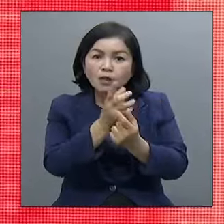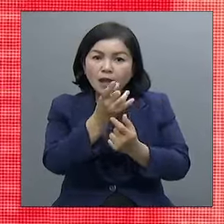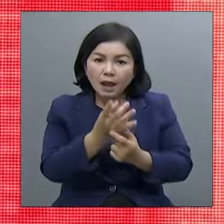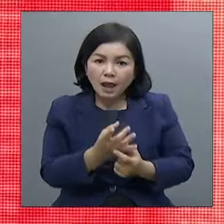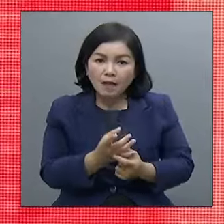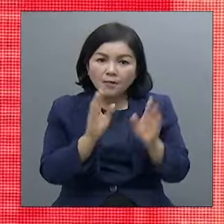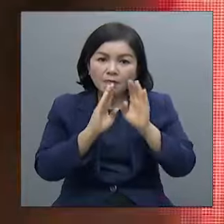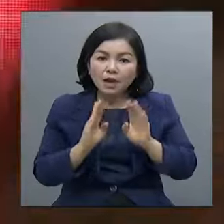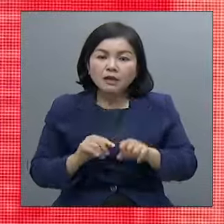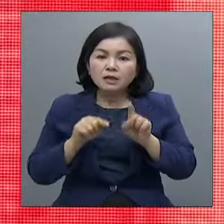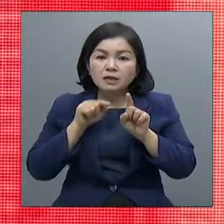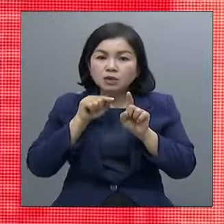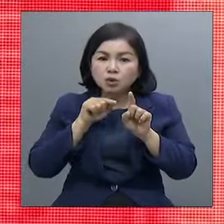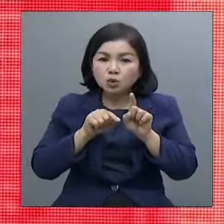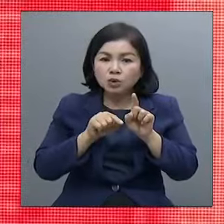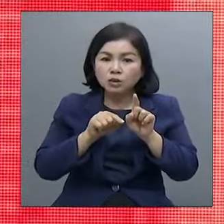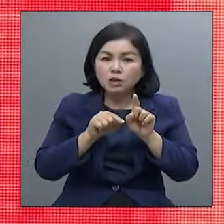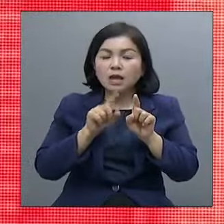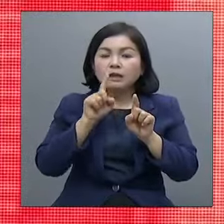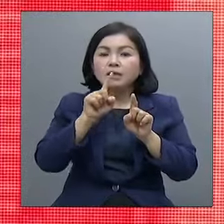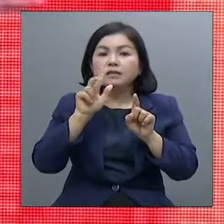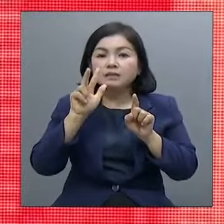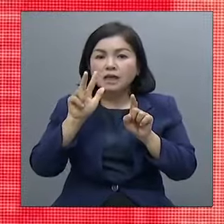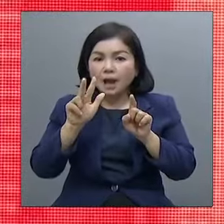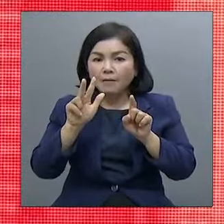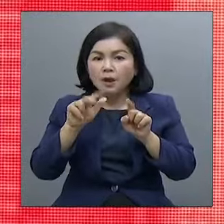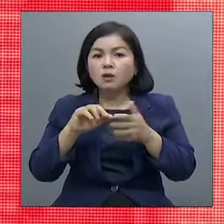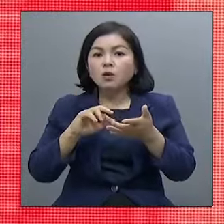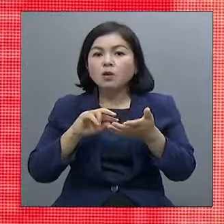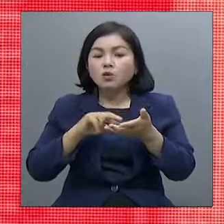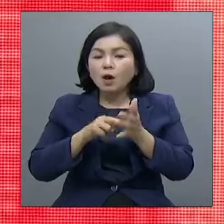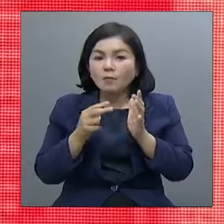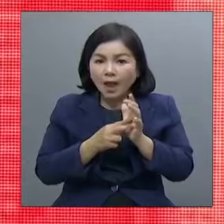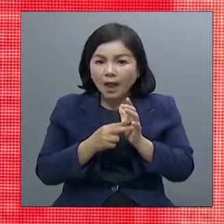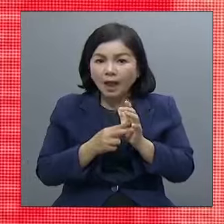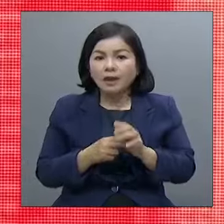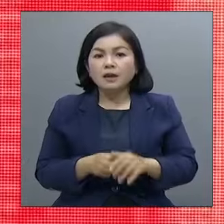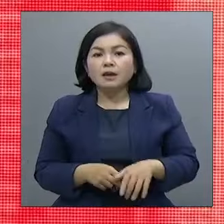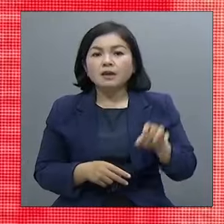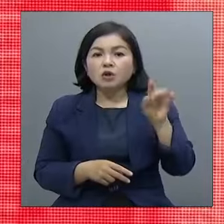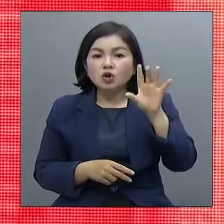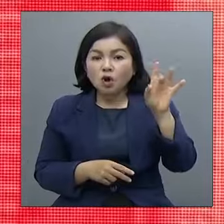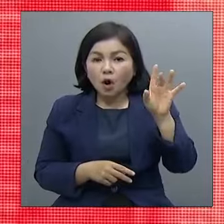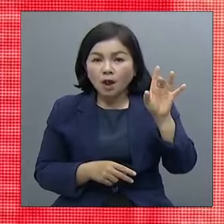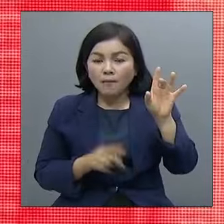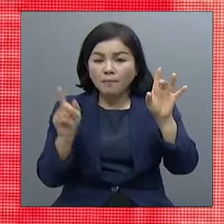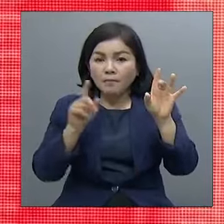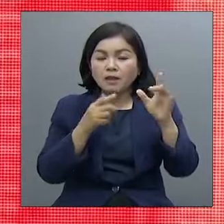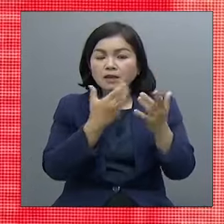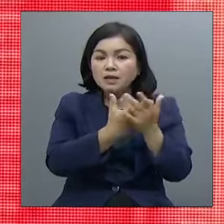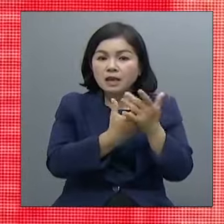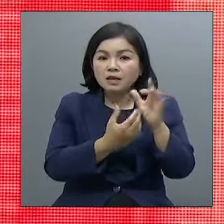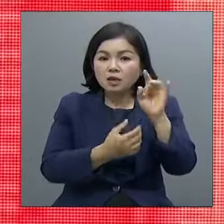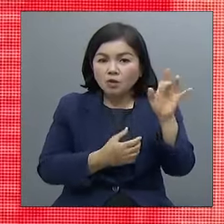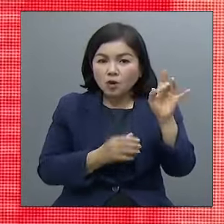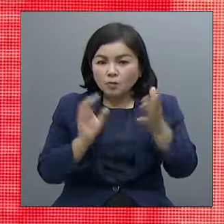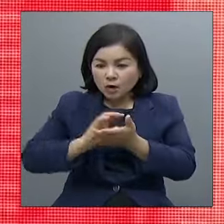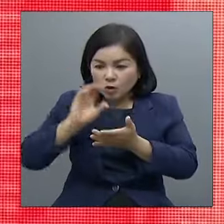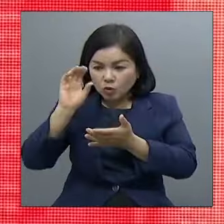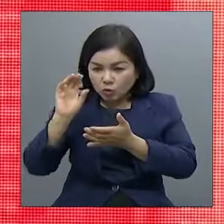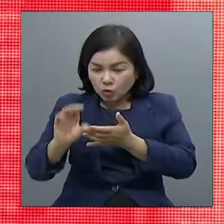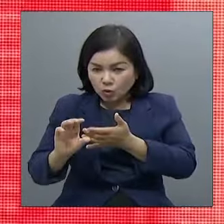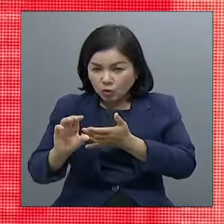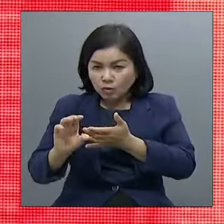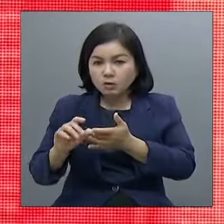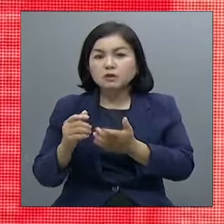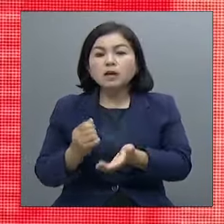ณอยู่ที่ 1.13 นั่นหมายถึงว่าเงิน101ถูกลงทุนไปในภาคอสังหาริมทรัพย์นั้นมีส่วนช่วยในเศรษฐกิจ